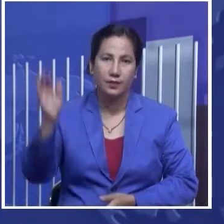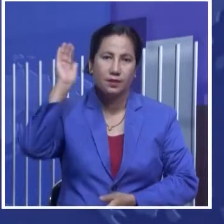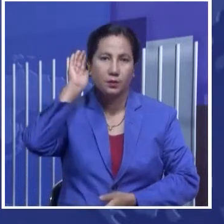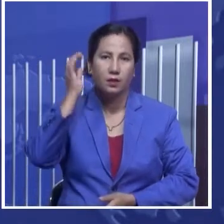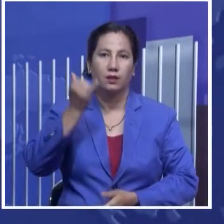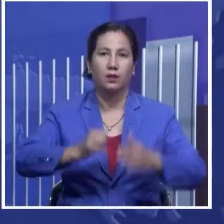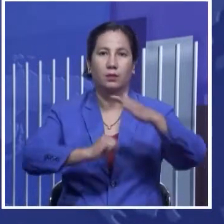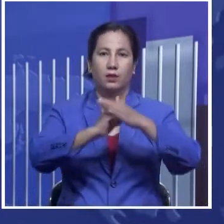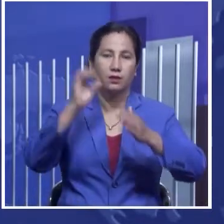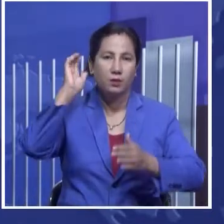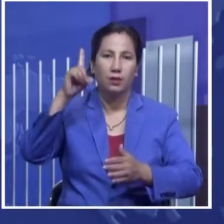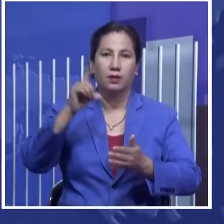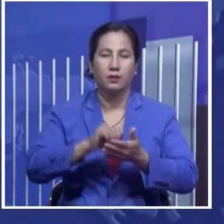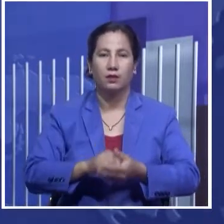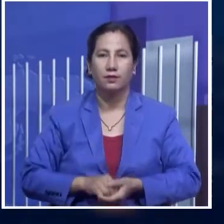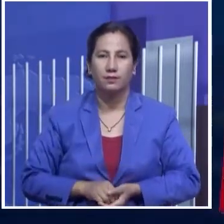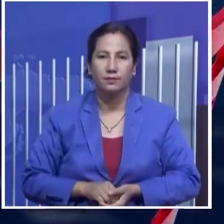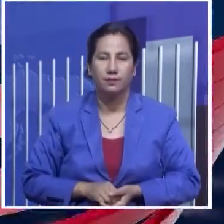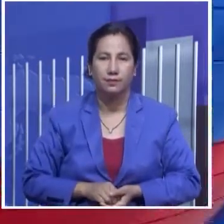समाचारको अन्त्यमा प्रमुख समाचार पुनः एकपटक।